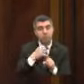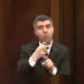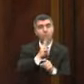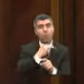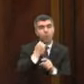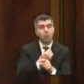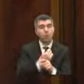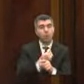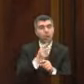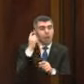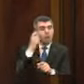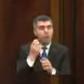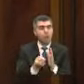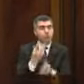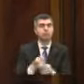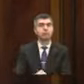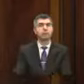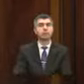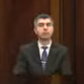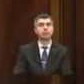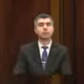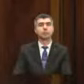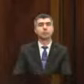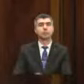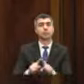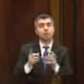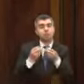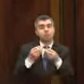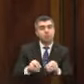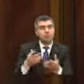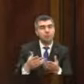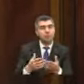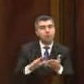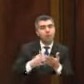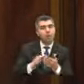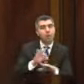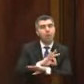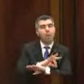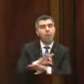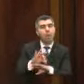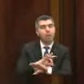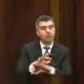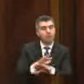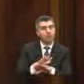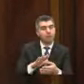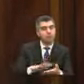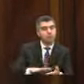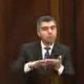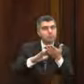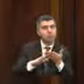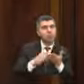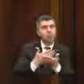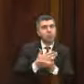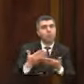هذه الوضعية هذه. أيضا الشق ديال الفشل في تصحيح الوظيفة أو الوضعية الغير السليمة